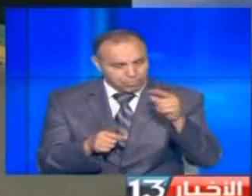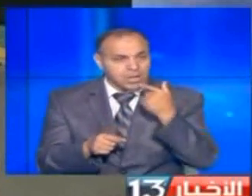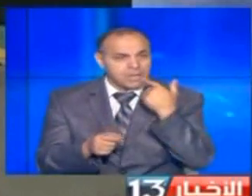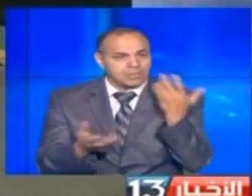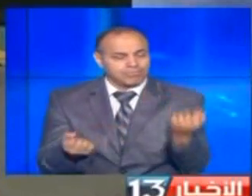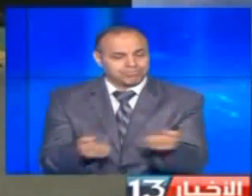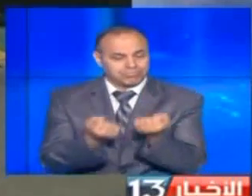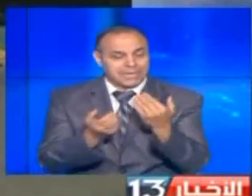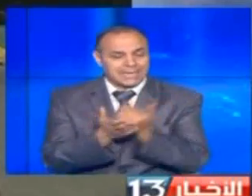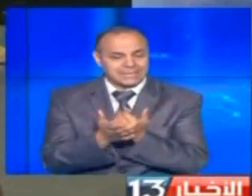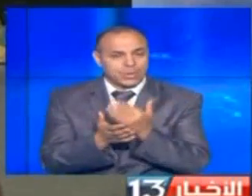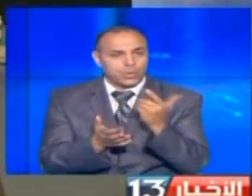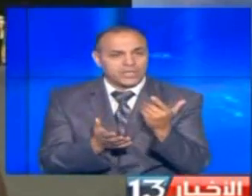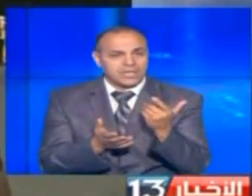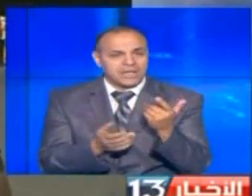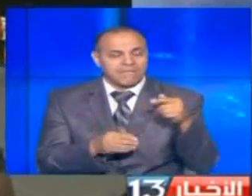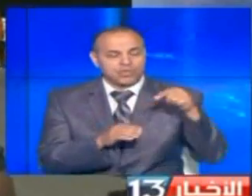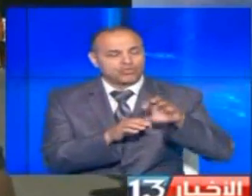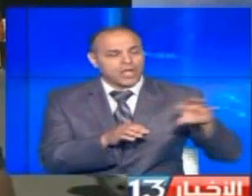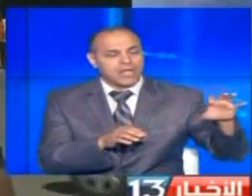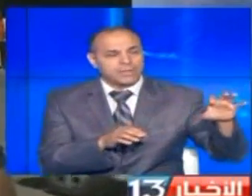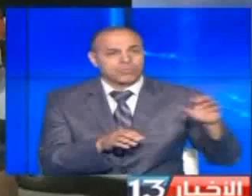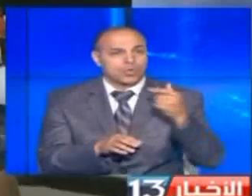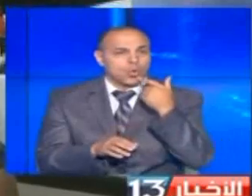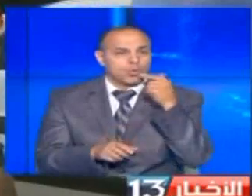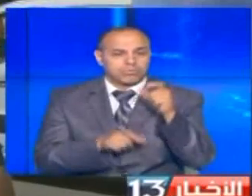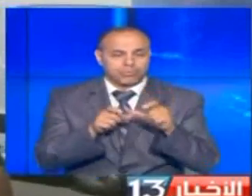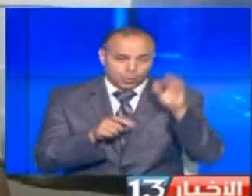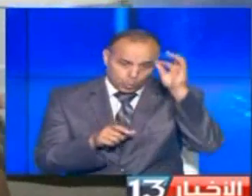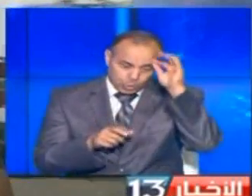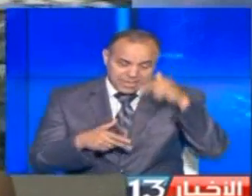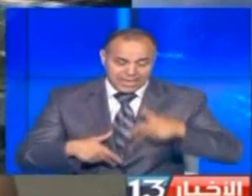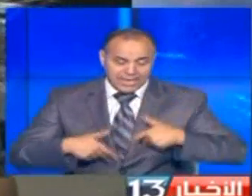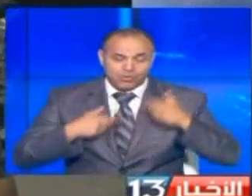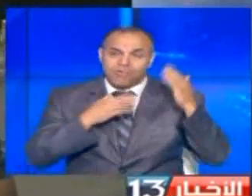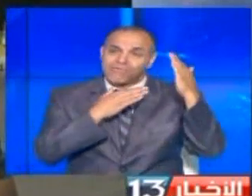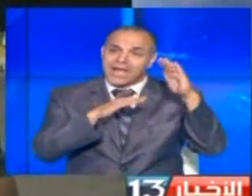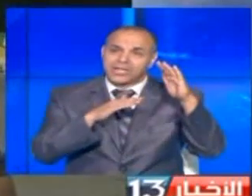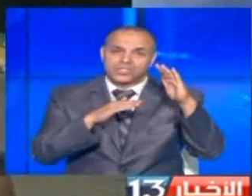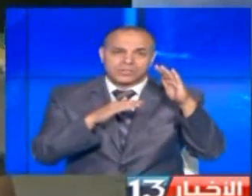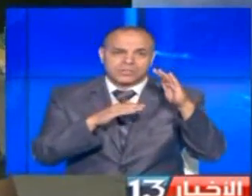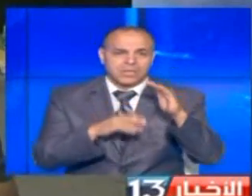تحريك التنمية الاقتصادية بالجهات من قبل أبناء تونس المقيمين بالخارج.